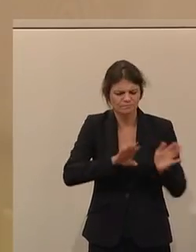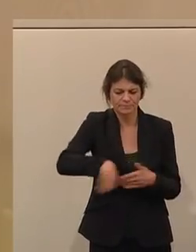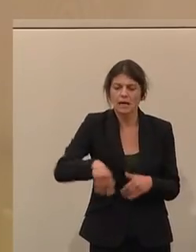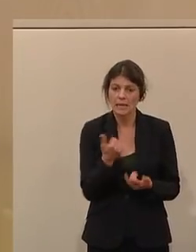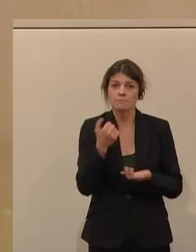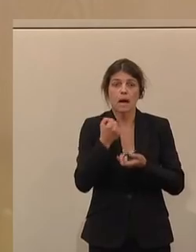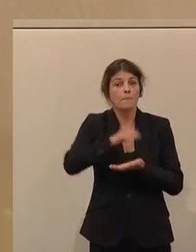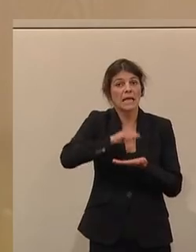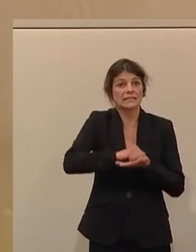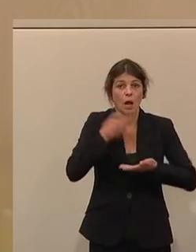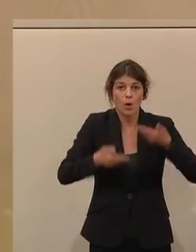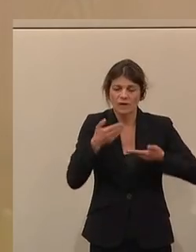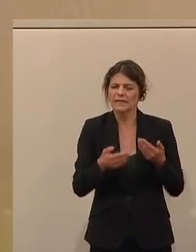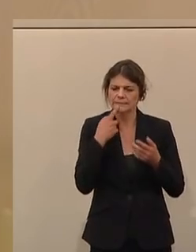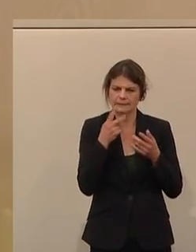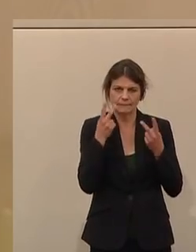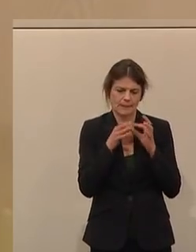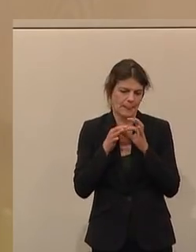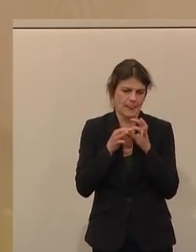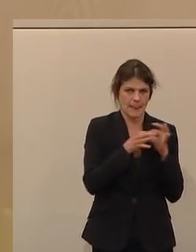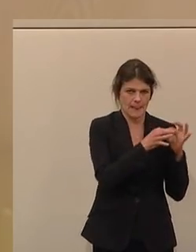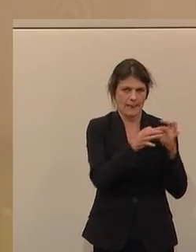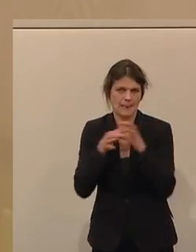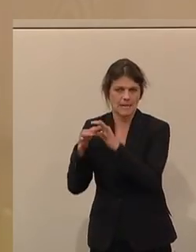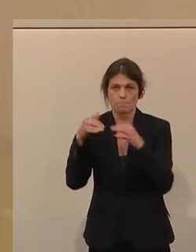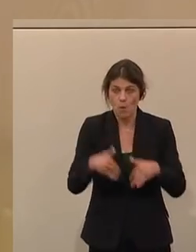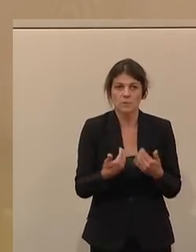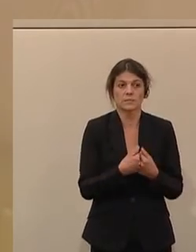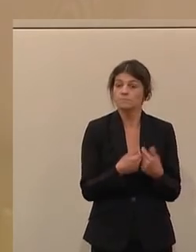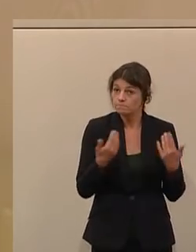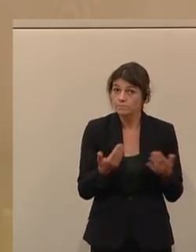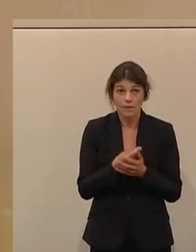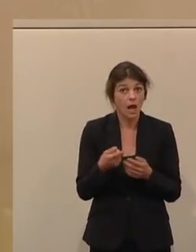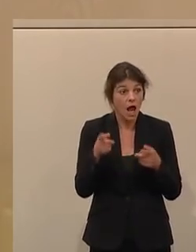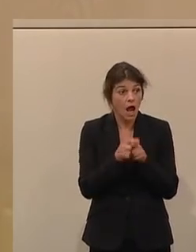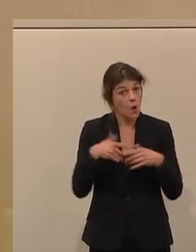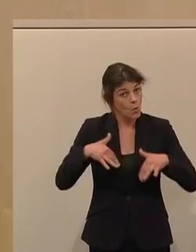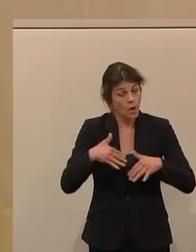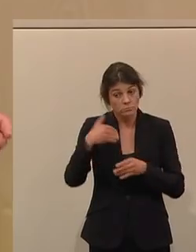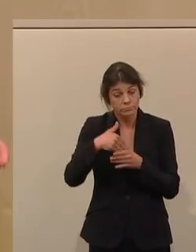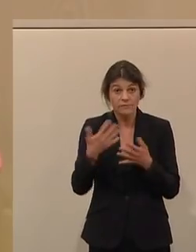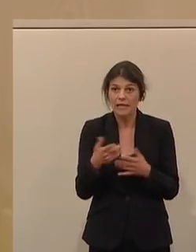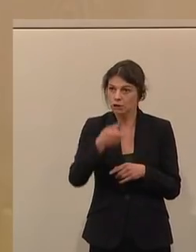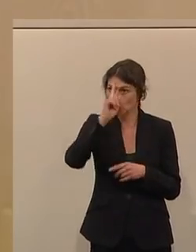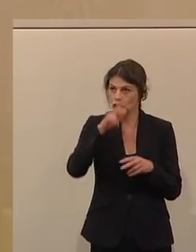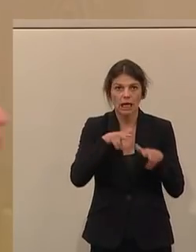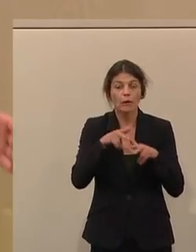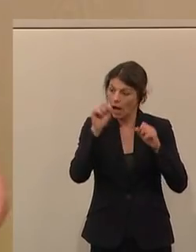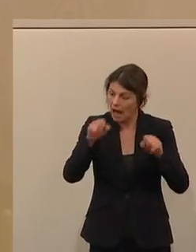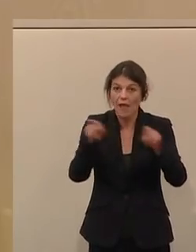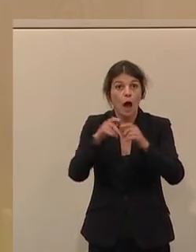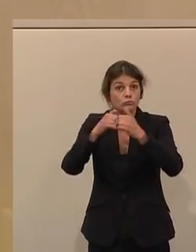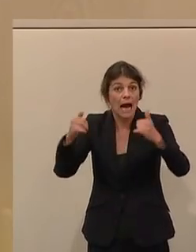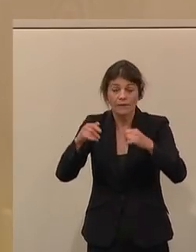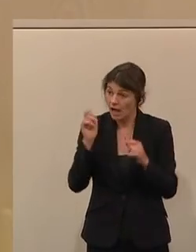Pressekonferenz, in der eine Achsenbildung verkündet wird, die noch dazu auch jenes Potenzial hat, die deutsche Regierung mit zu spalten, wenn nicht